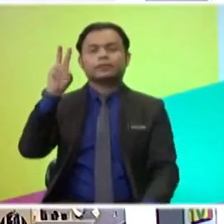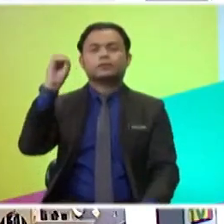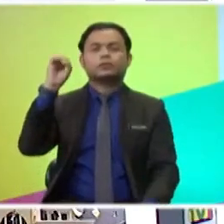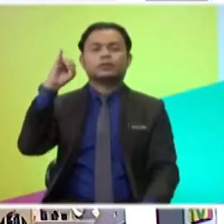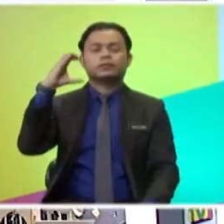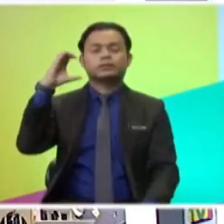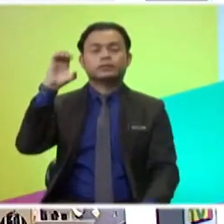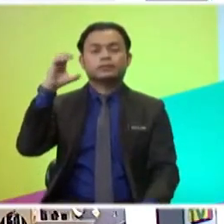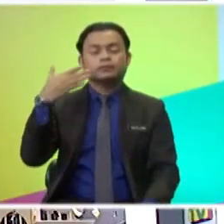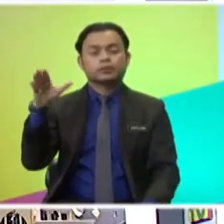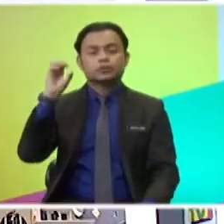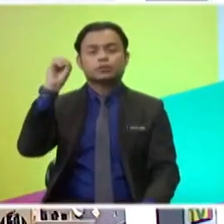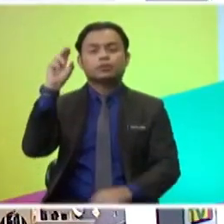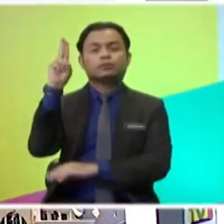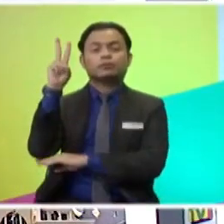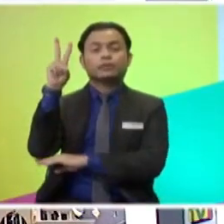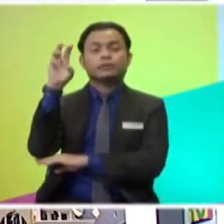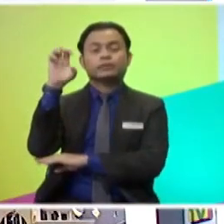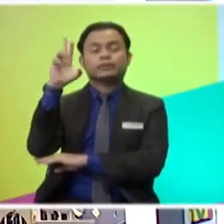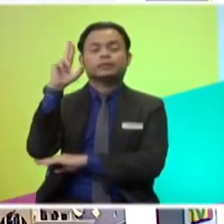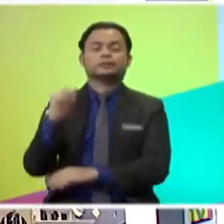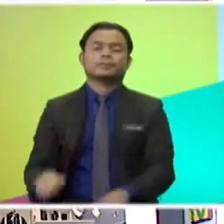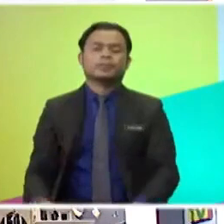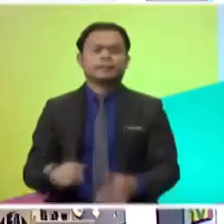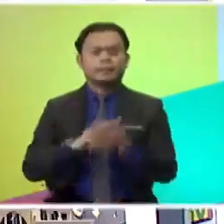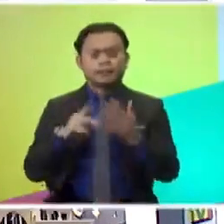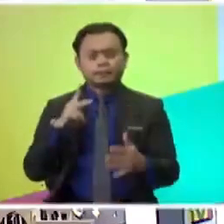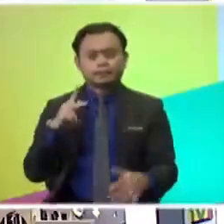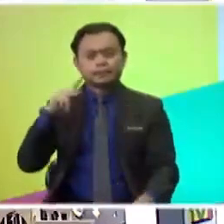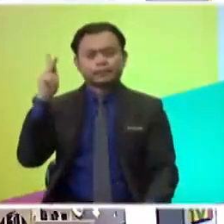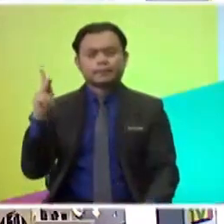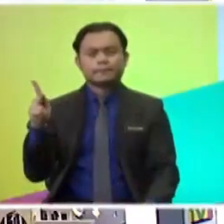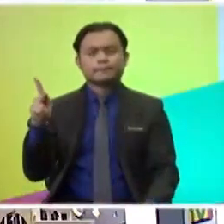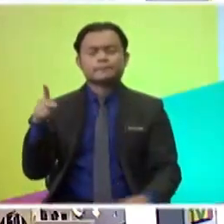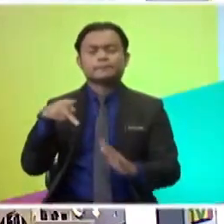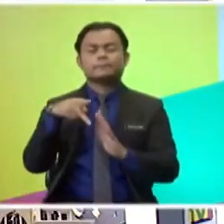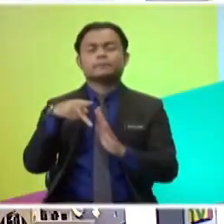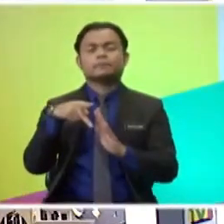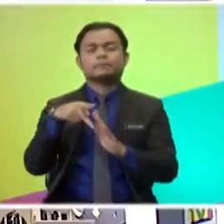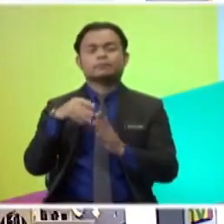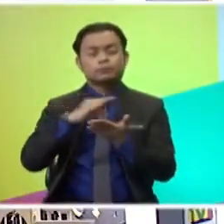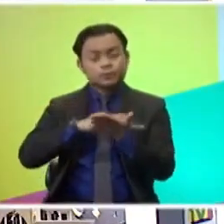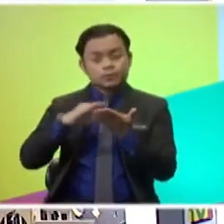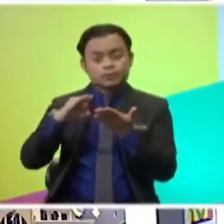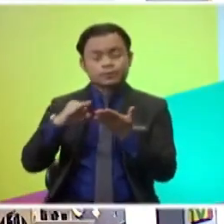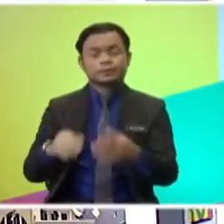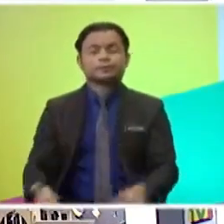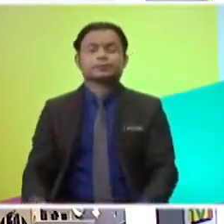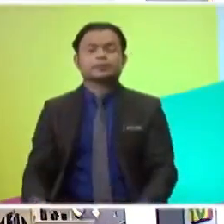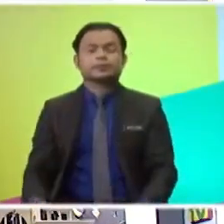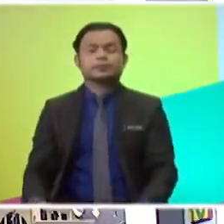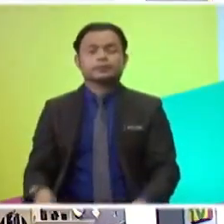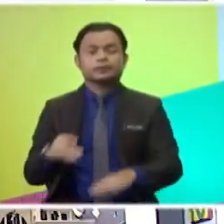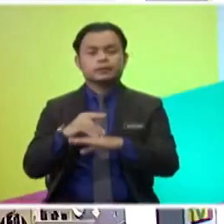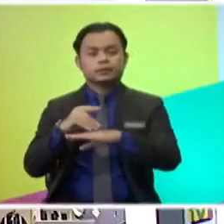pengguna-pengguna Android. Okey, apakah perisian fungsi perisian bersuara itu? Perisian bersuara itu sama ada di komputer ataupun di